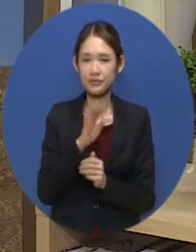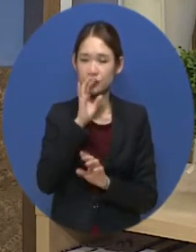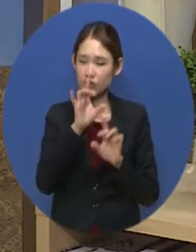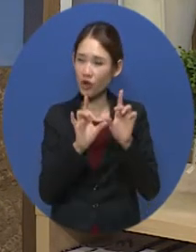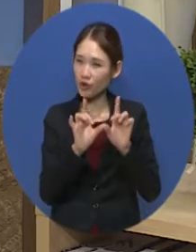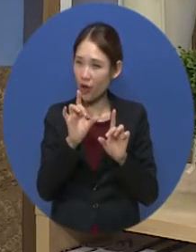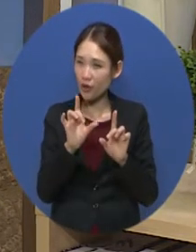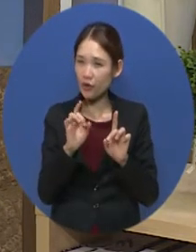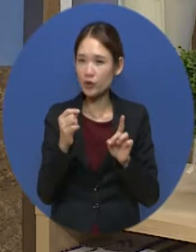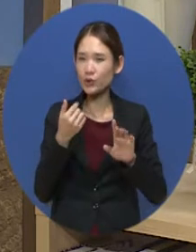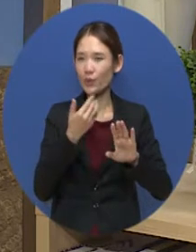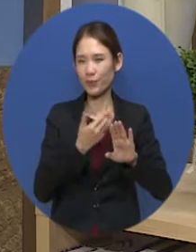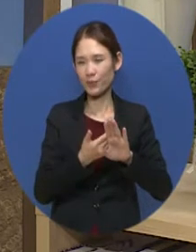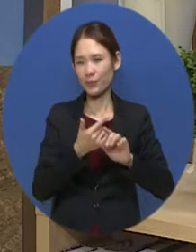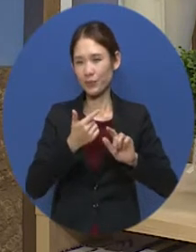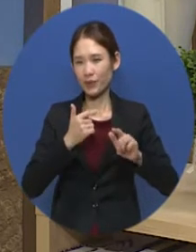이